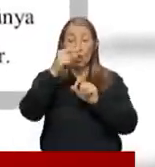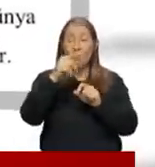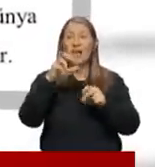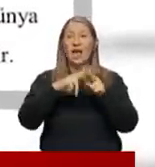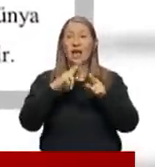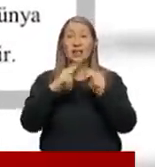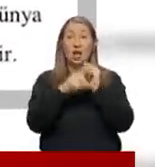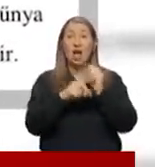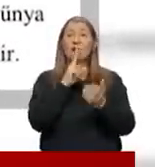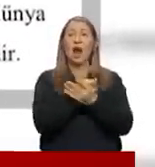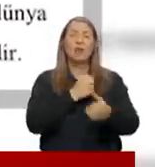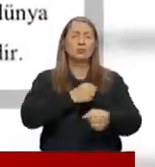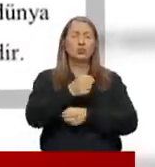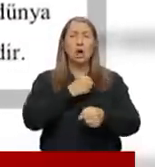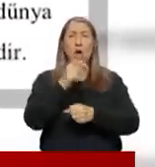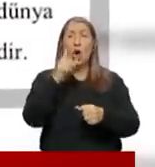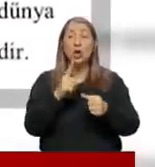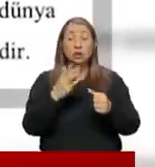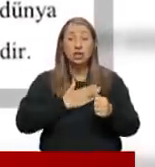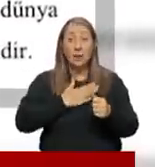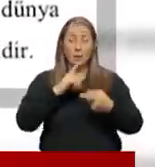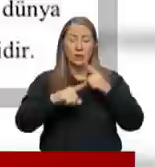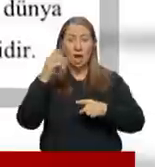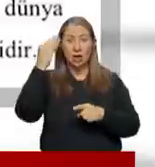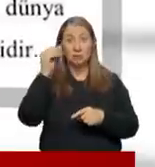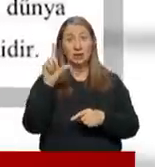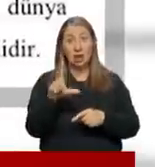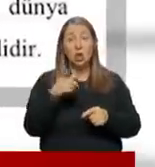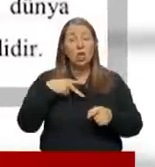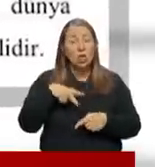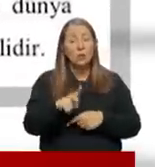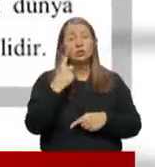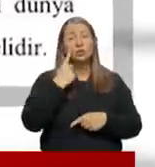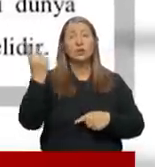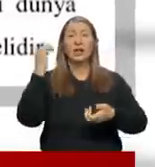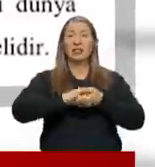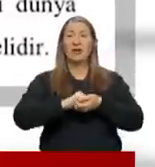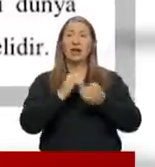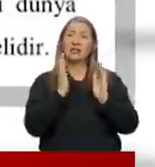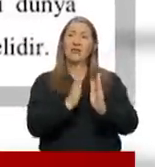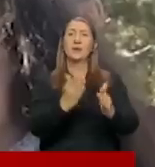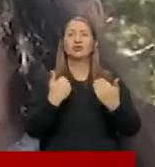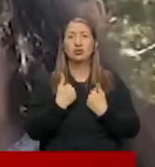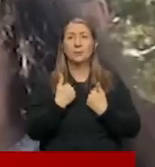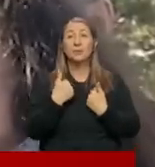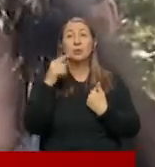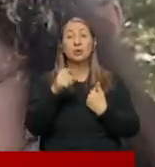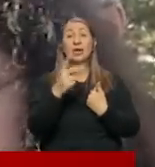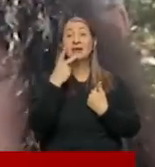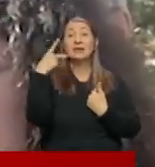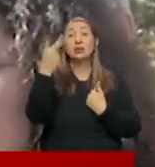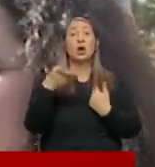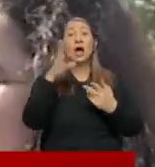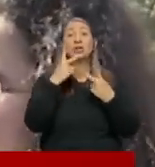terör örgütleriyle kararlı mücadeleyi önceleyen siyasi anlayışım gereği yoluma Cumhur İttifakı çatısı altında devam edeceğim. Bu da 2 yıl